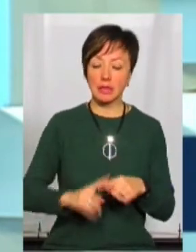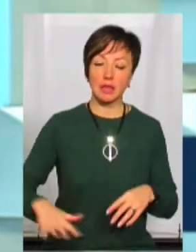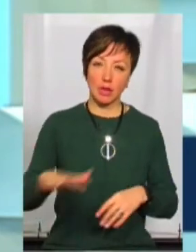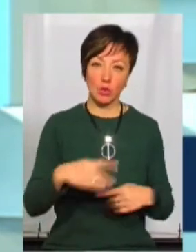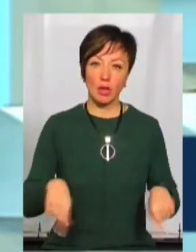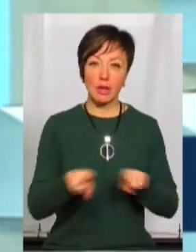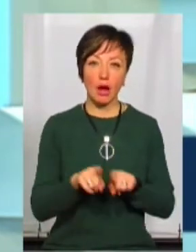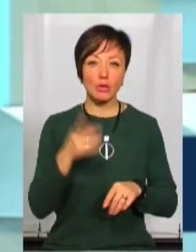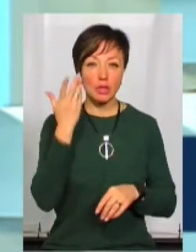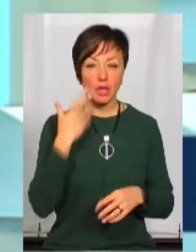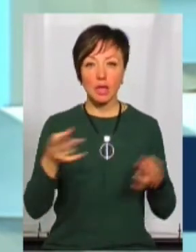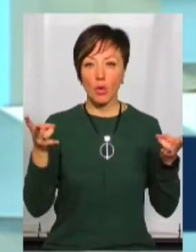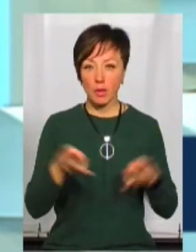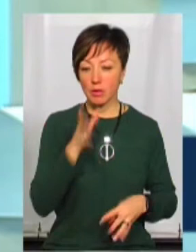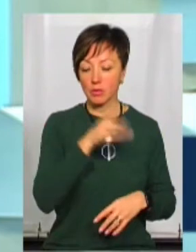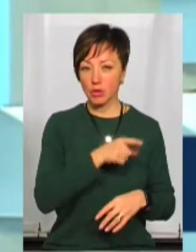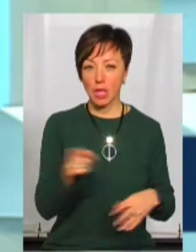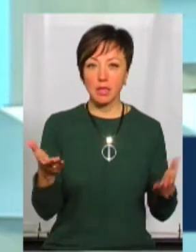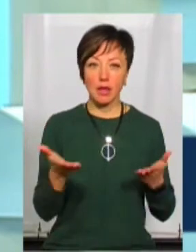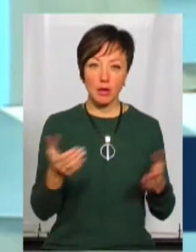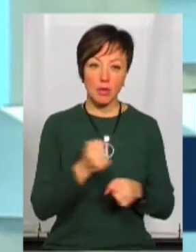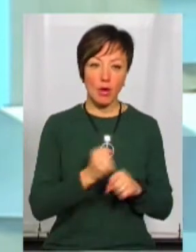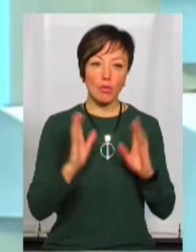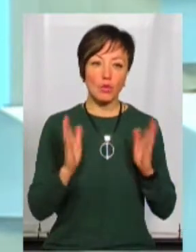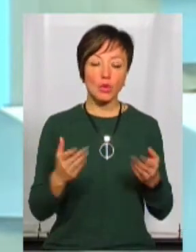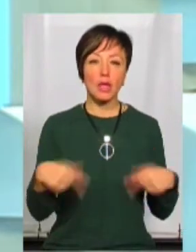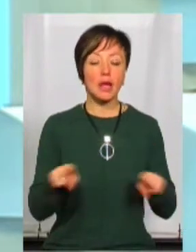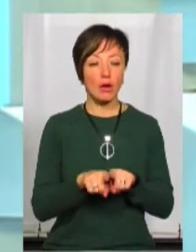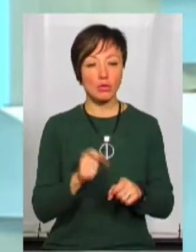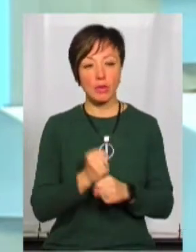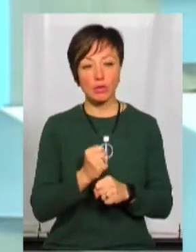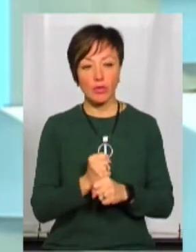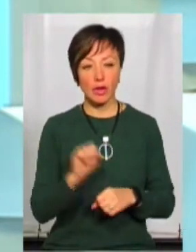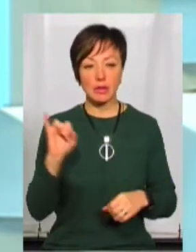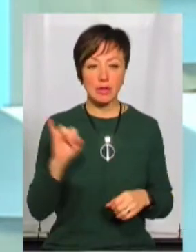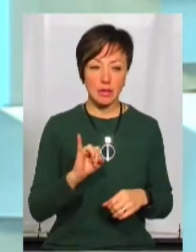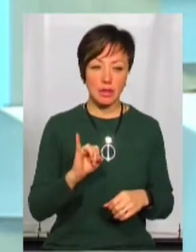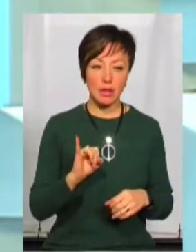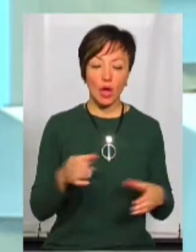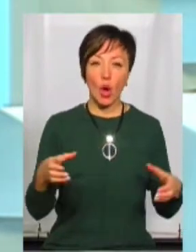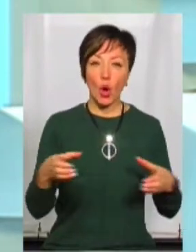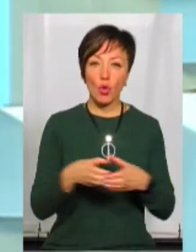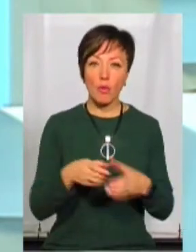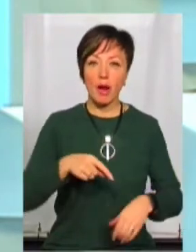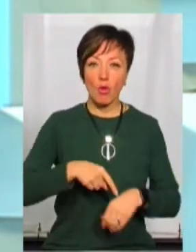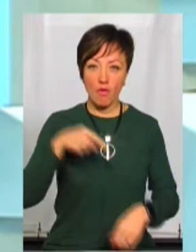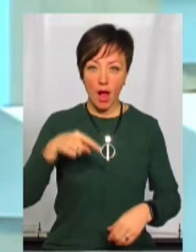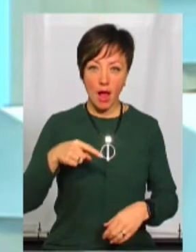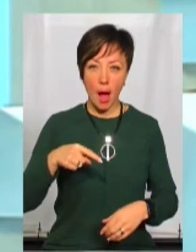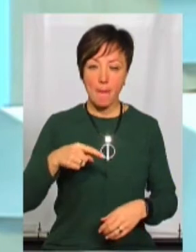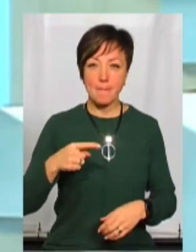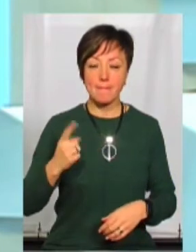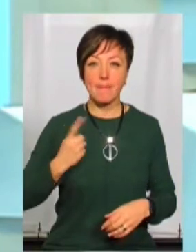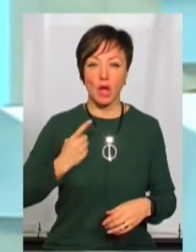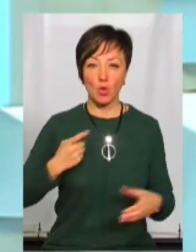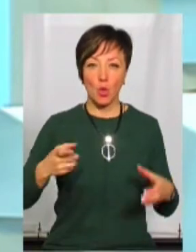також за необхідності і під час якихось опрацювання викликів будуть також працювати і групи реагування патрульної поліції,